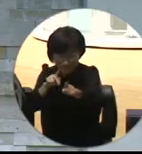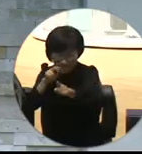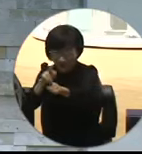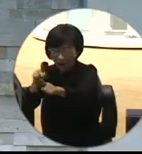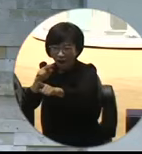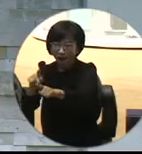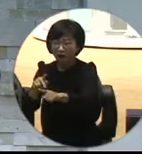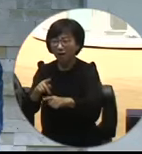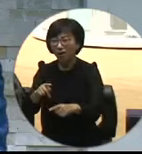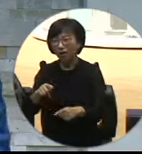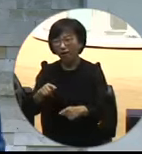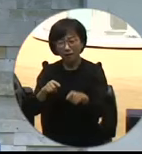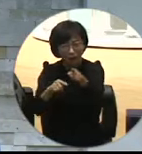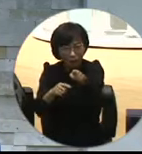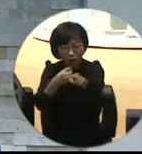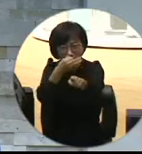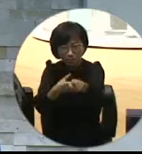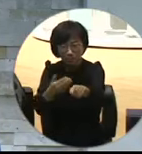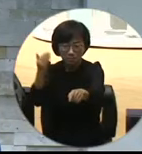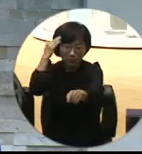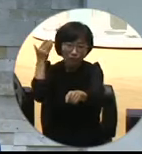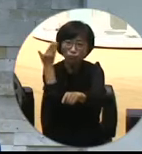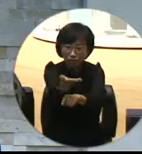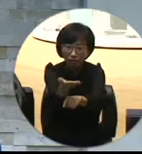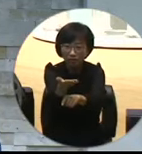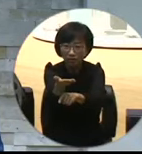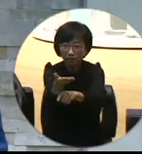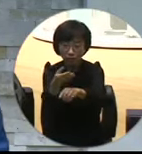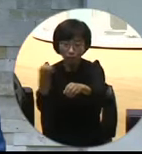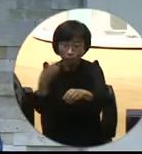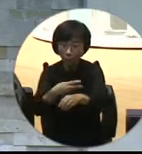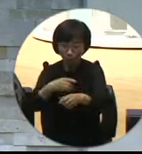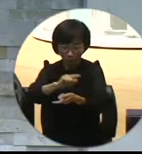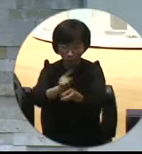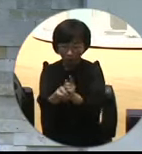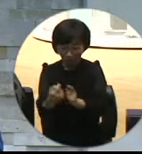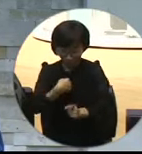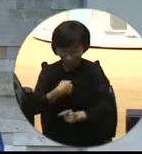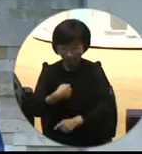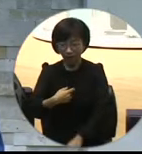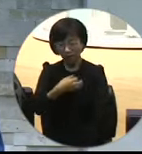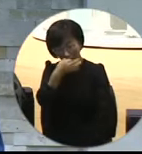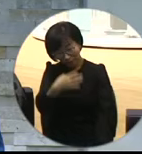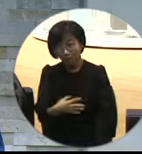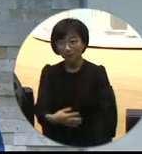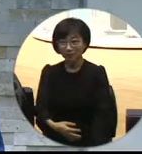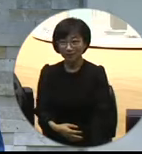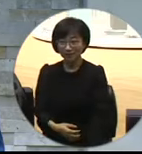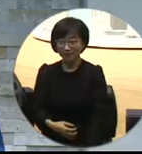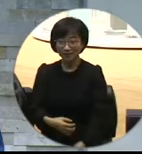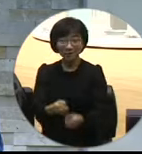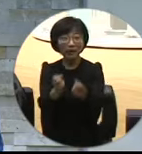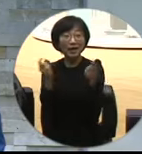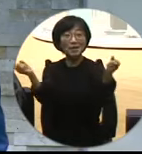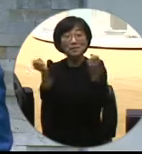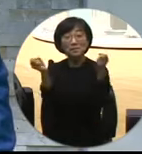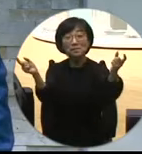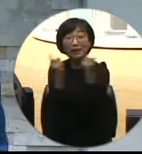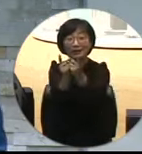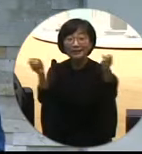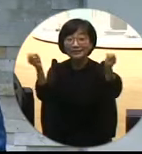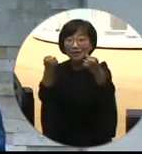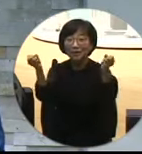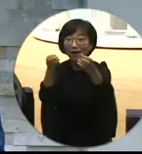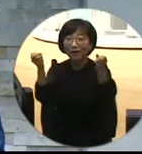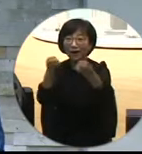결벽주의자들은요. 본인도 힘들고 남도 힘들어요. 그런 사람하고 옆에서는 피곤해요. 그런 사람이 있으면